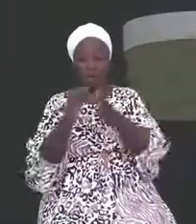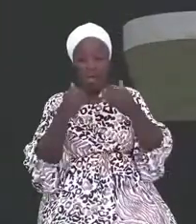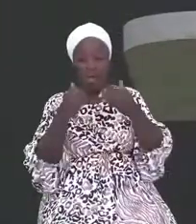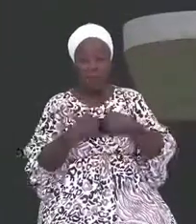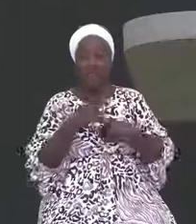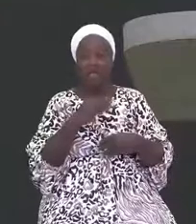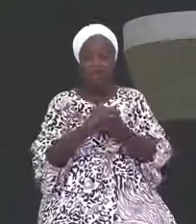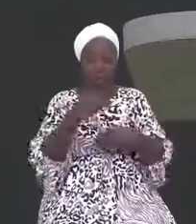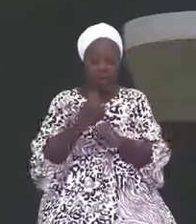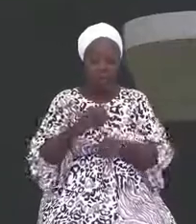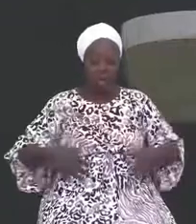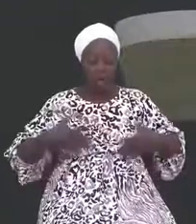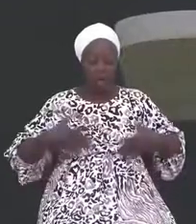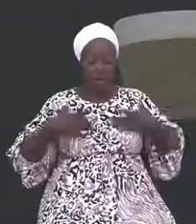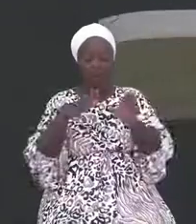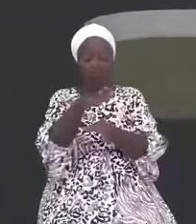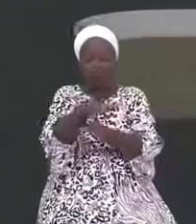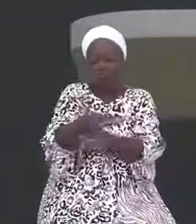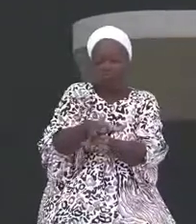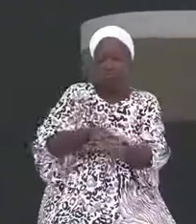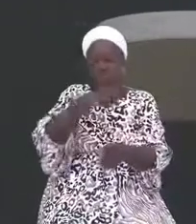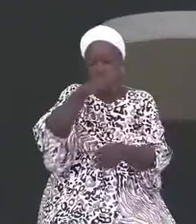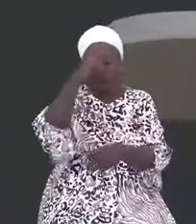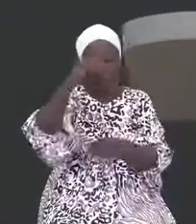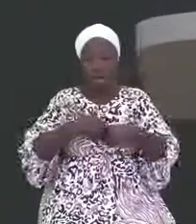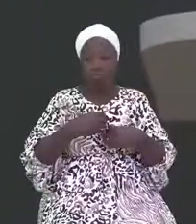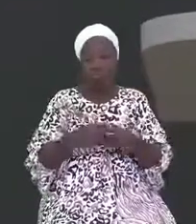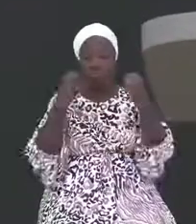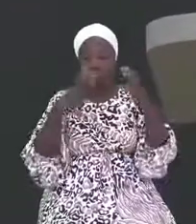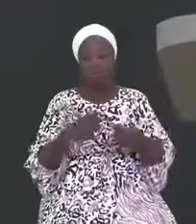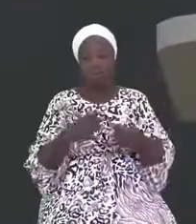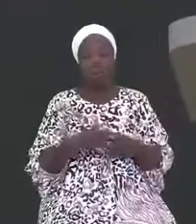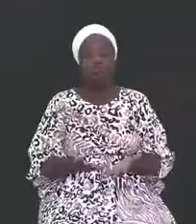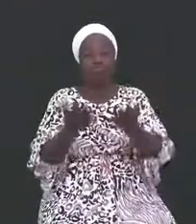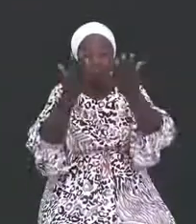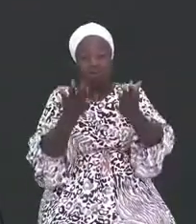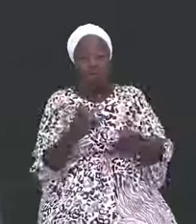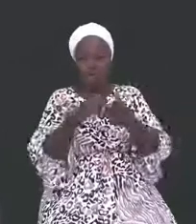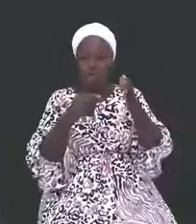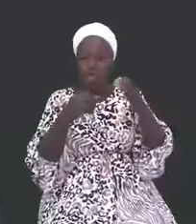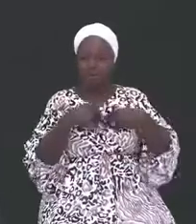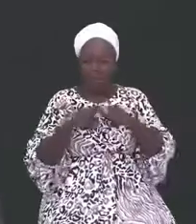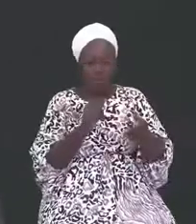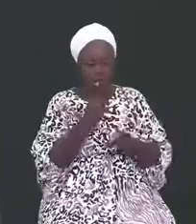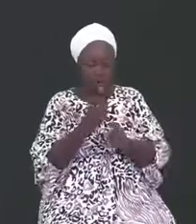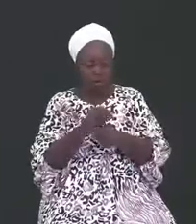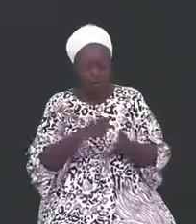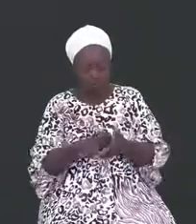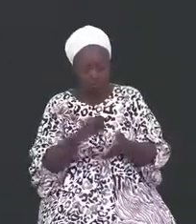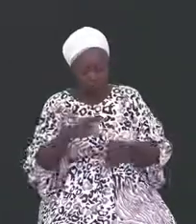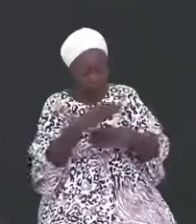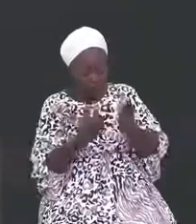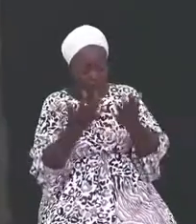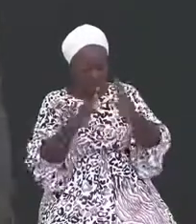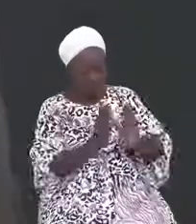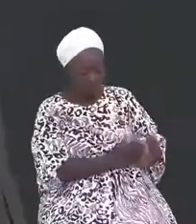vie. Parce qu'il avait trop de fardeaux. Ce qu'il devait faire, c'est de décharger les fardeaux, mettre ça par